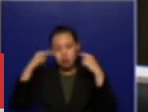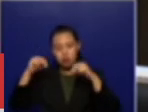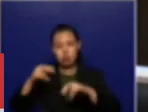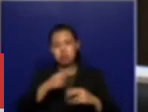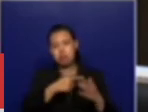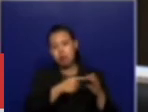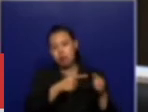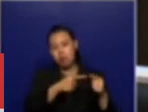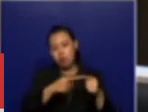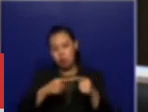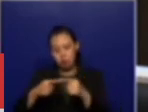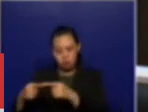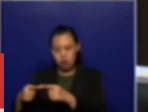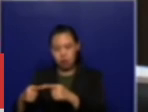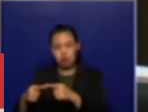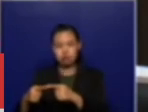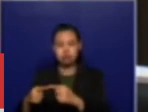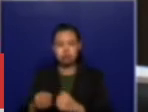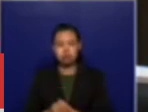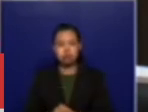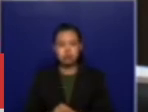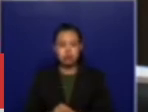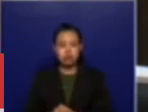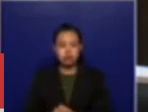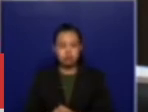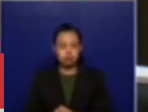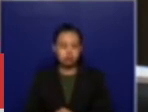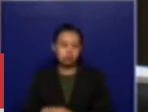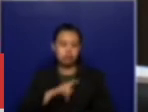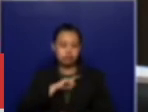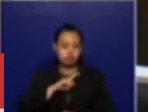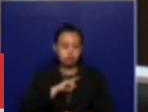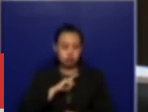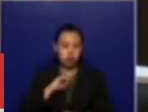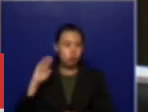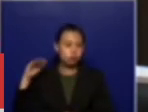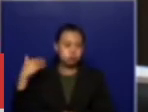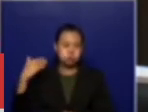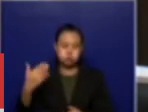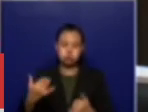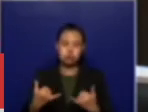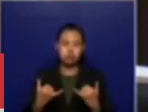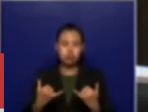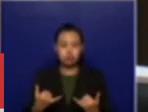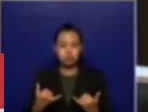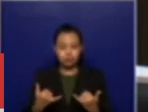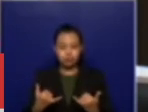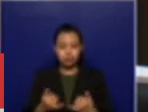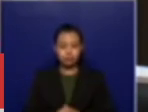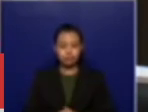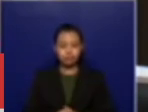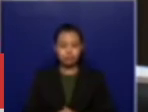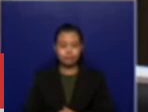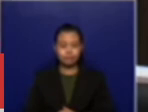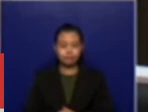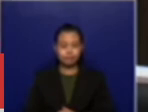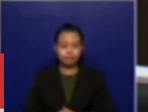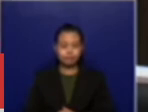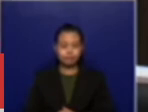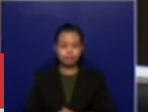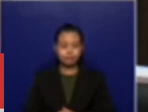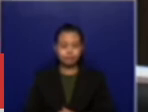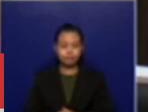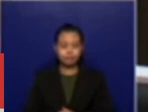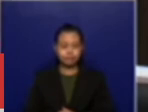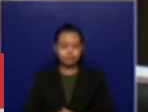ครับรักษาเก้าอี้มาจนกระทั่งถึงวันนี้ท่านประธานที่เคารพครับพี่น้องประช